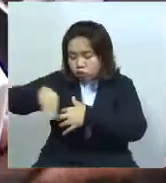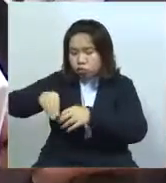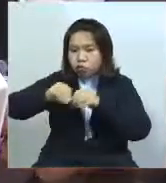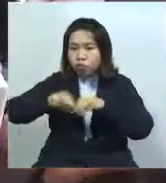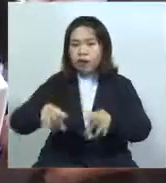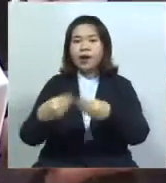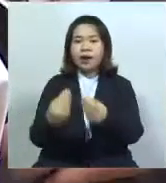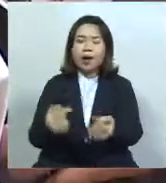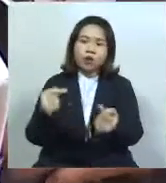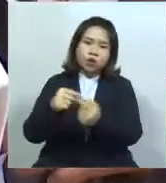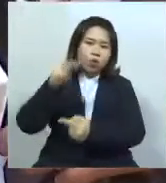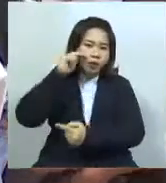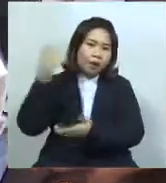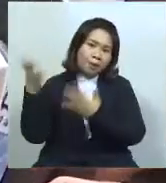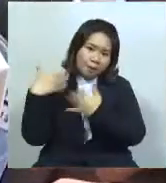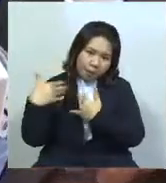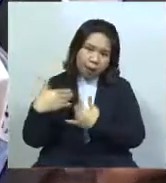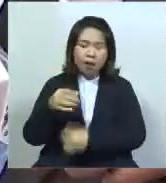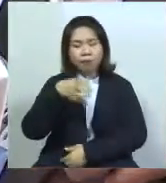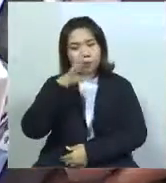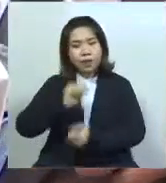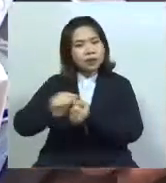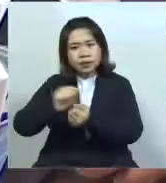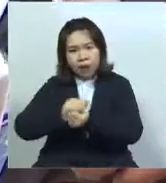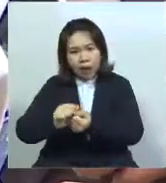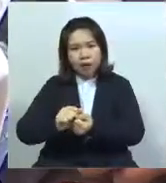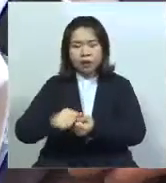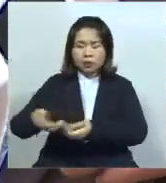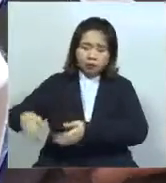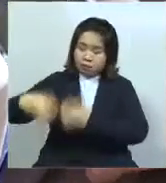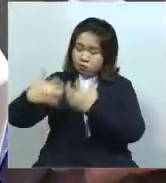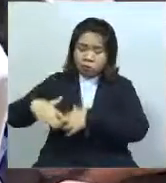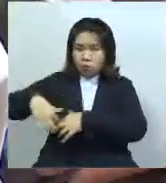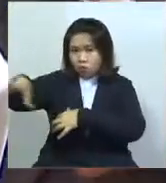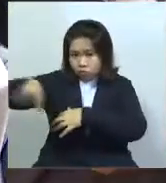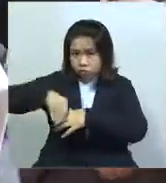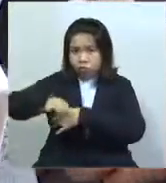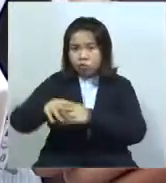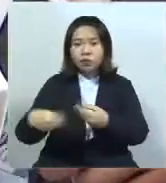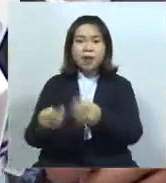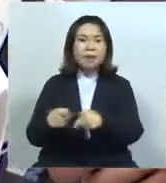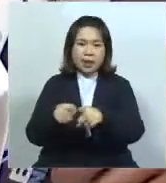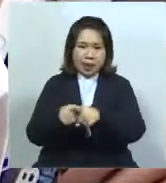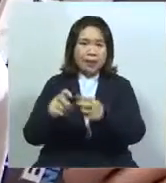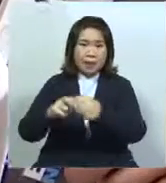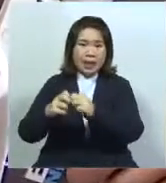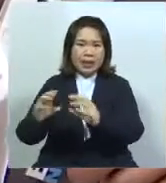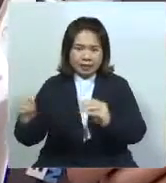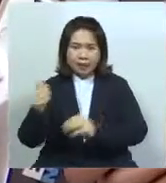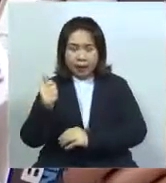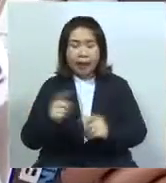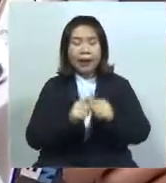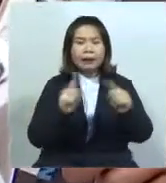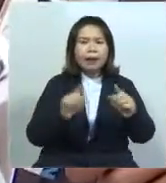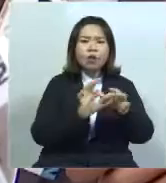น้ำอุปโภคบริโภคแล้วก็น้ำเพื่อการเกษตรขณะนี้สถานการณ์ก็คลี่คลายแต่ว่าอย่างไรก็ตามที่เป็นห่วงในขณะนี้ก็คือว่